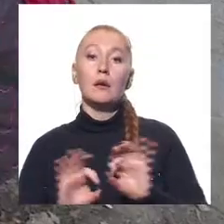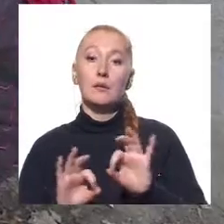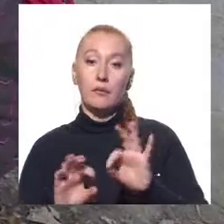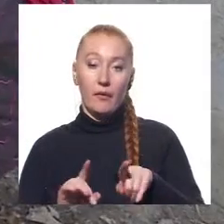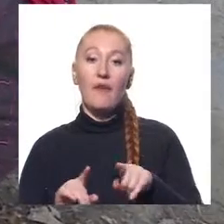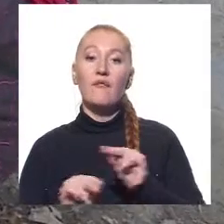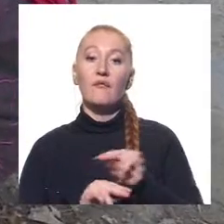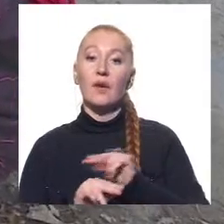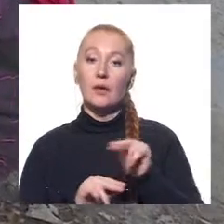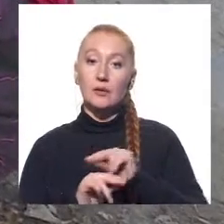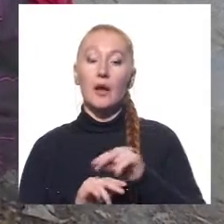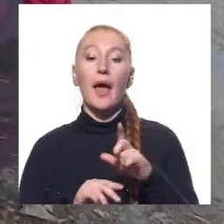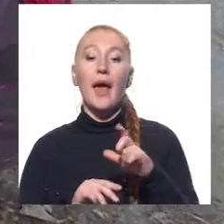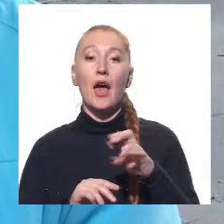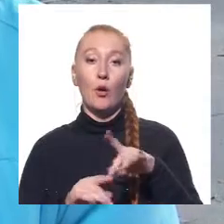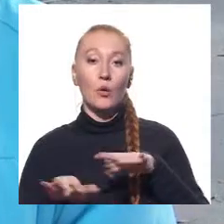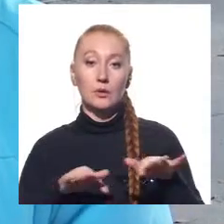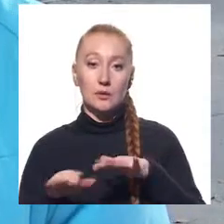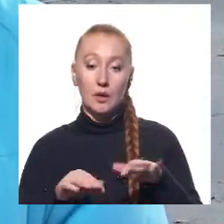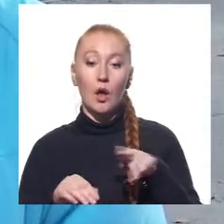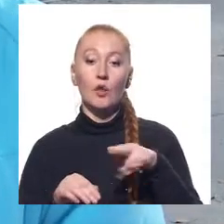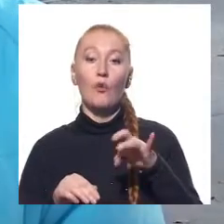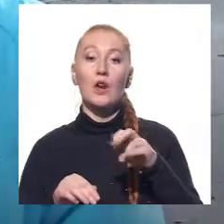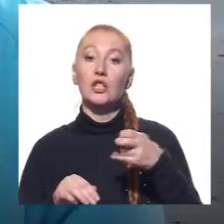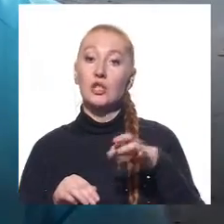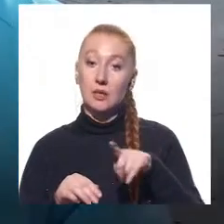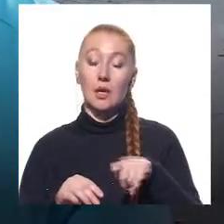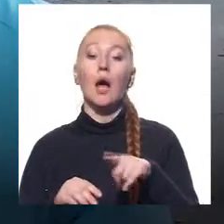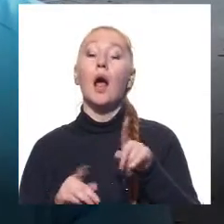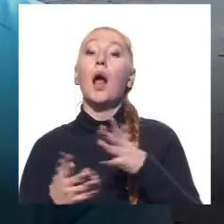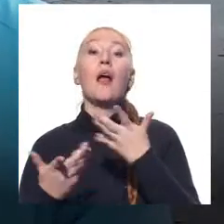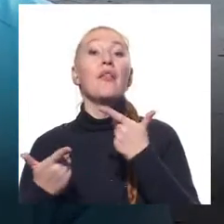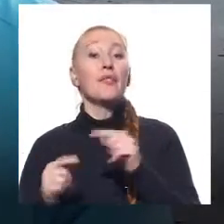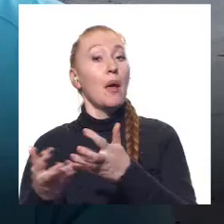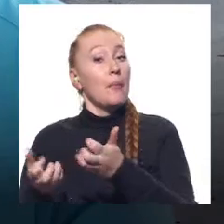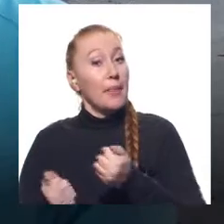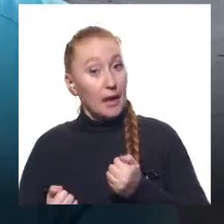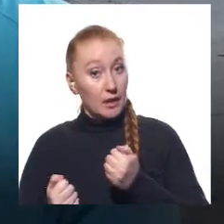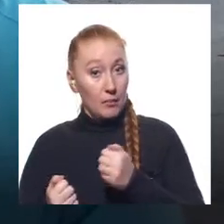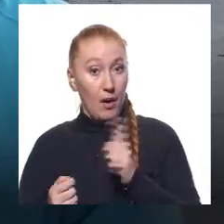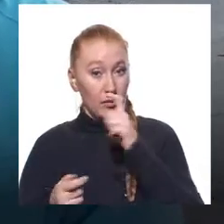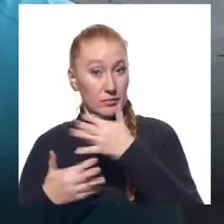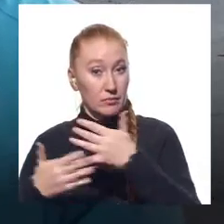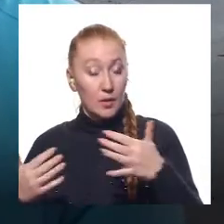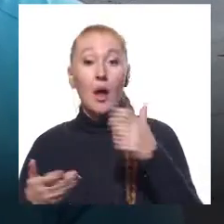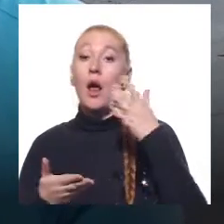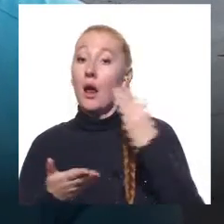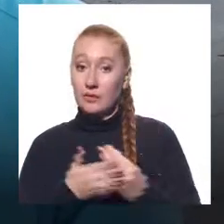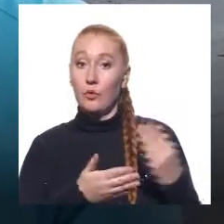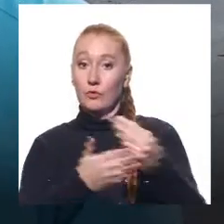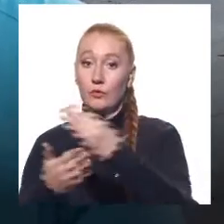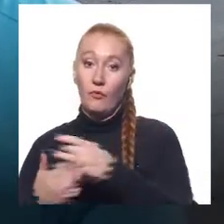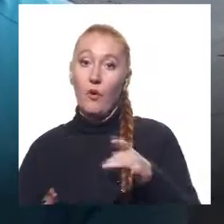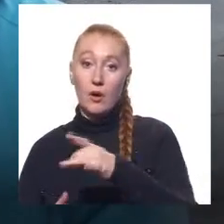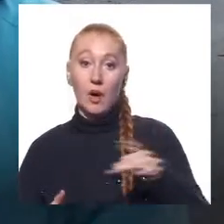викладачка та кураторка еко-челенджу Олександра Двуреченська. Станції, які приймають вторсировину, вони є практично в кожному районі, туди